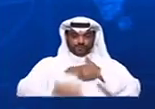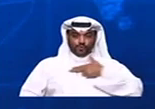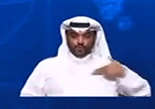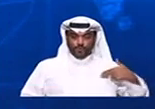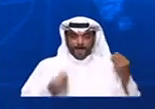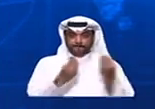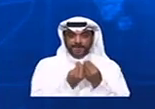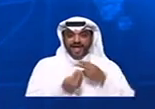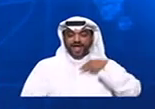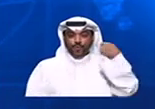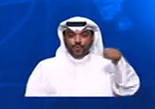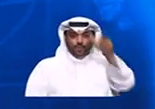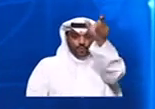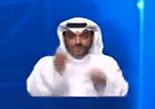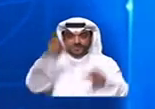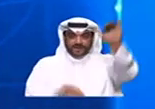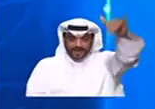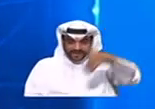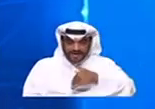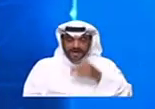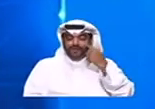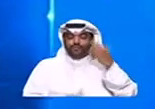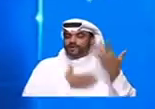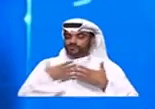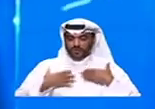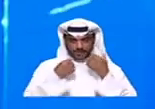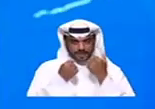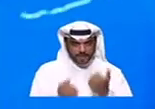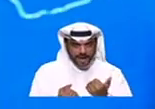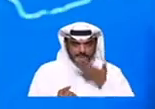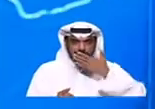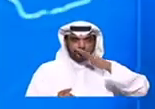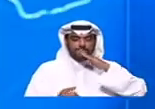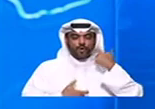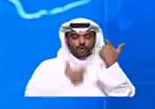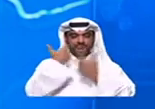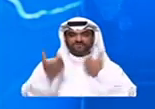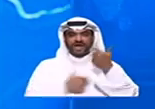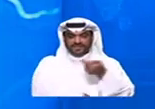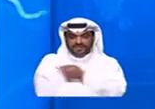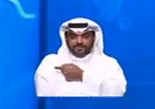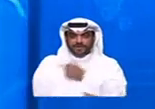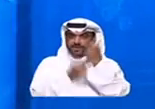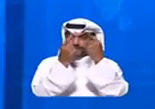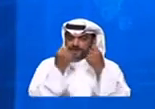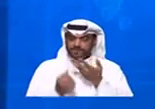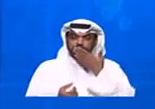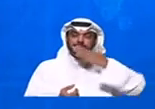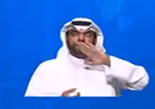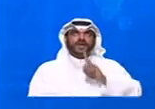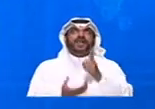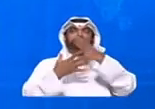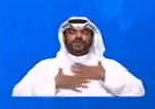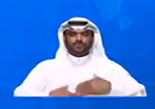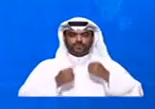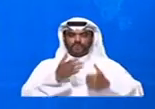مجلس الوزراء على صحة سموه حفظه الله وعلى نتائج الفحوصات الطبية والتي تكللت نتائجها بفضل الله